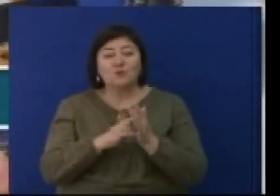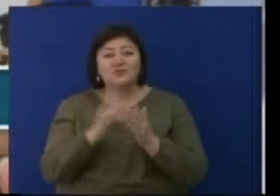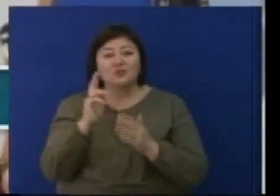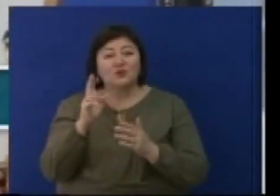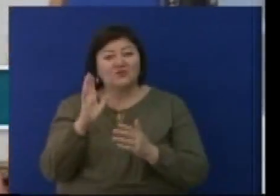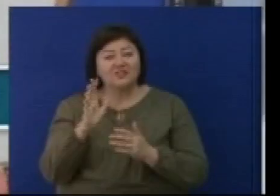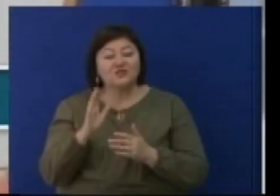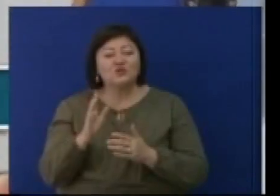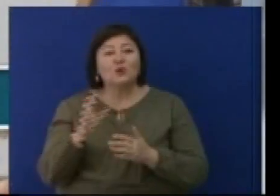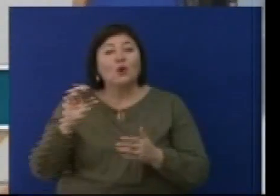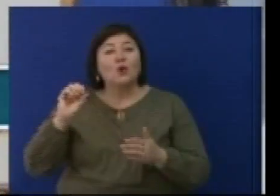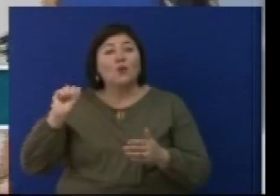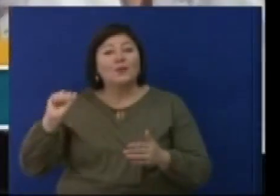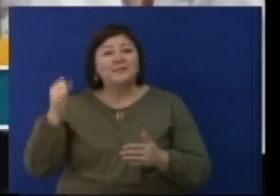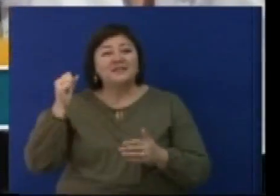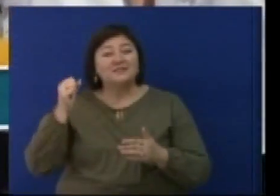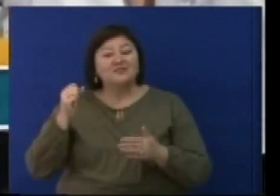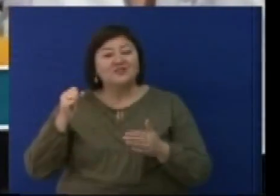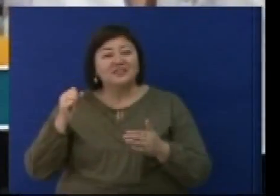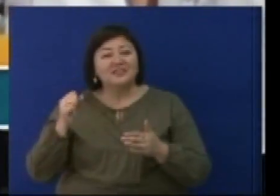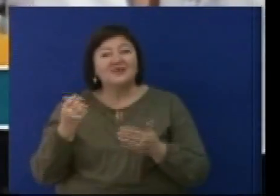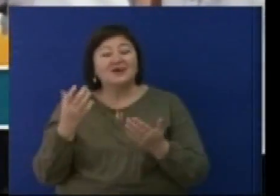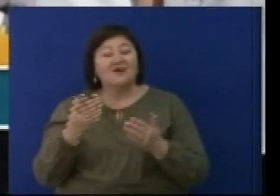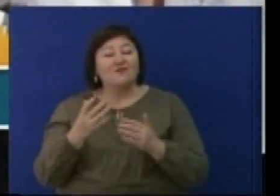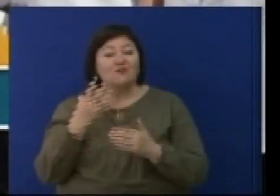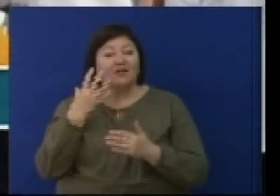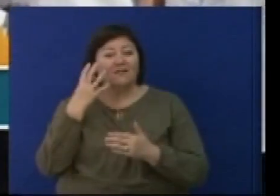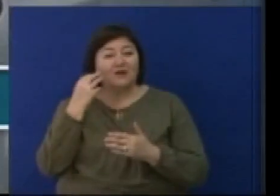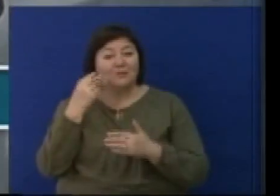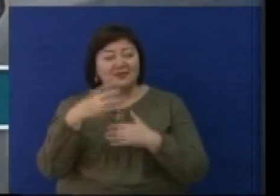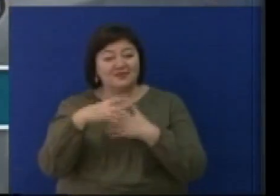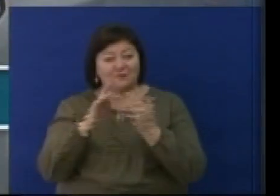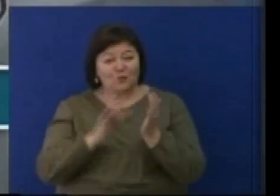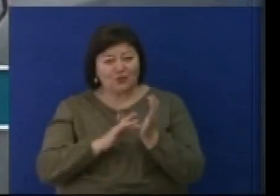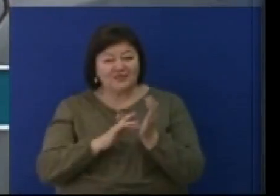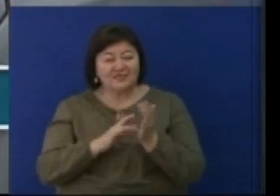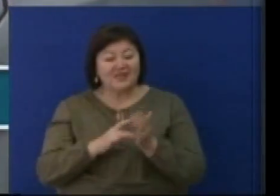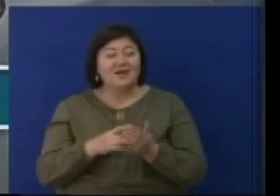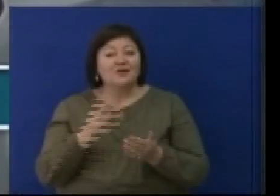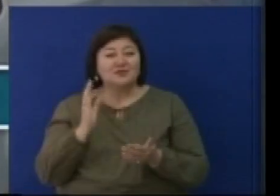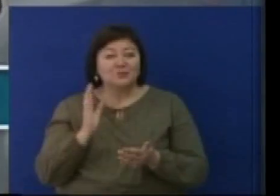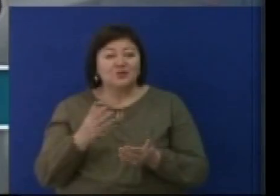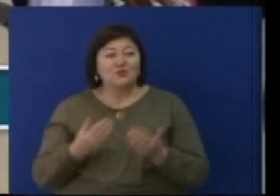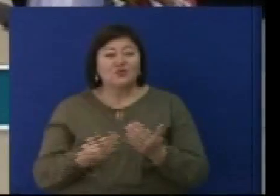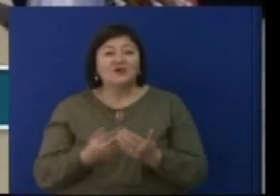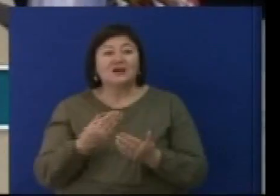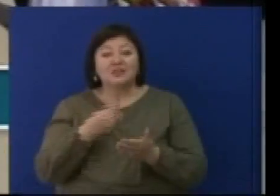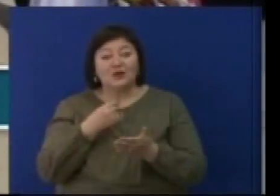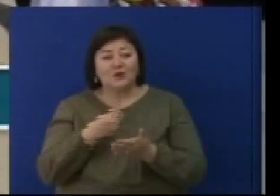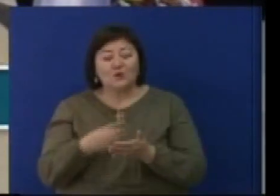табыс етті. Құнды сыйлықты табыстағандағы қуаныш ерекше болды. Бұл түсінікті де, өйткені жаңа